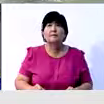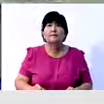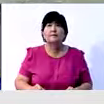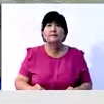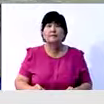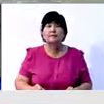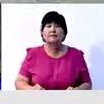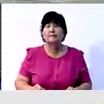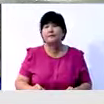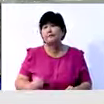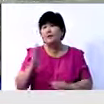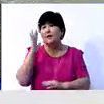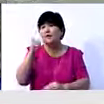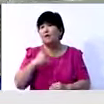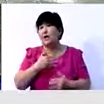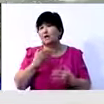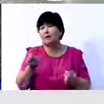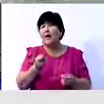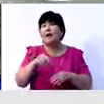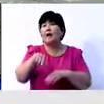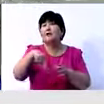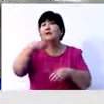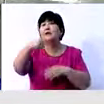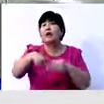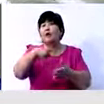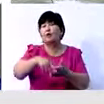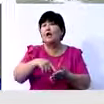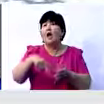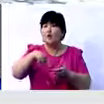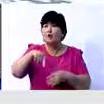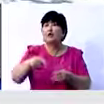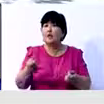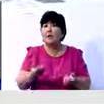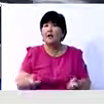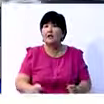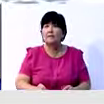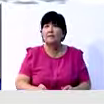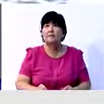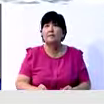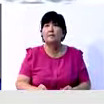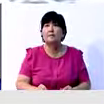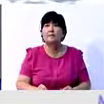делать. Деревьев мало, за городом много, а именно в городе их мало.